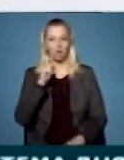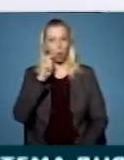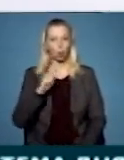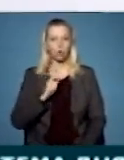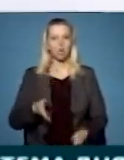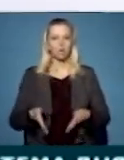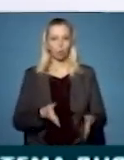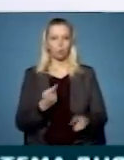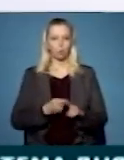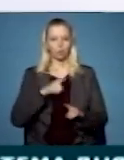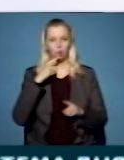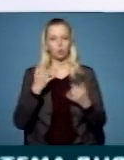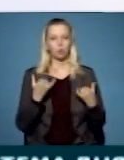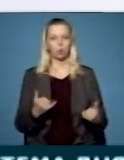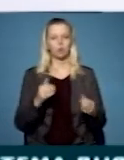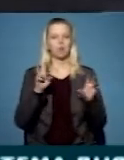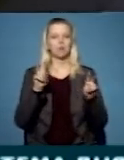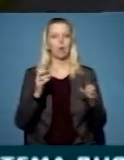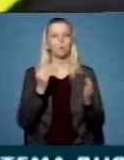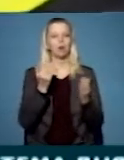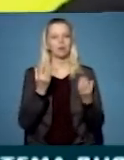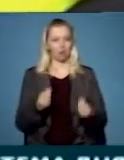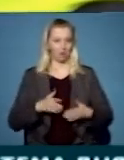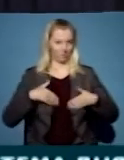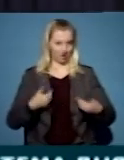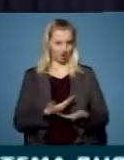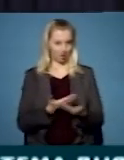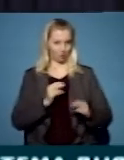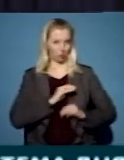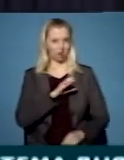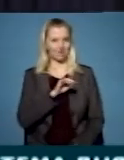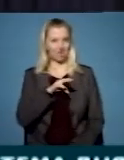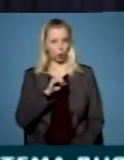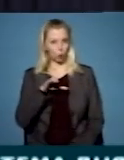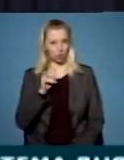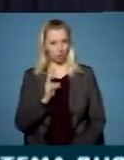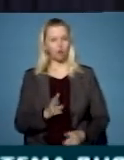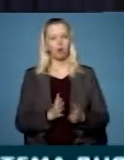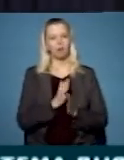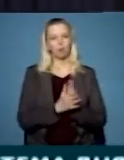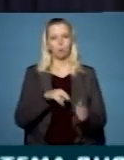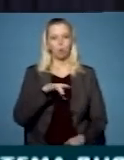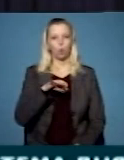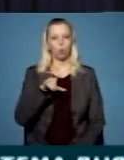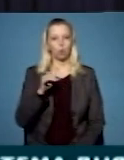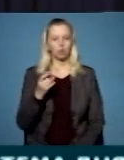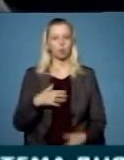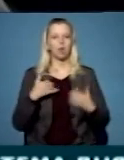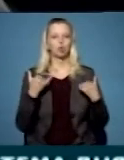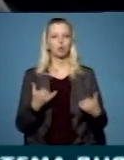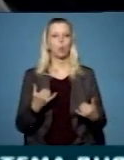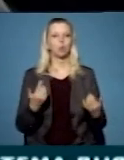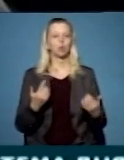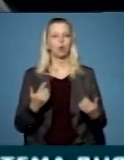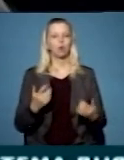українських дорогах. Про це говоримо сьогодні у темі дня. Вітаю у студії Наталія Синюсик, сурдопереклад Лесі Прохоренко і наш сьогоднішній